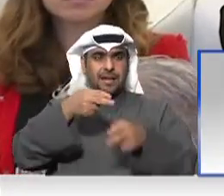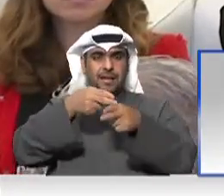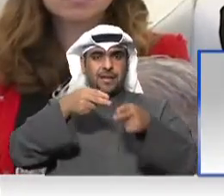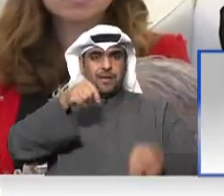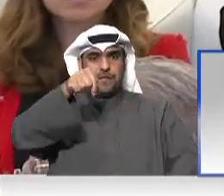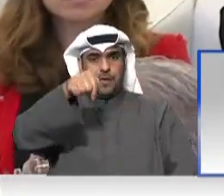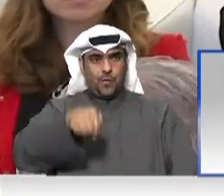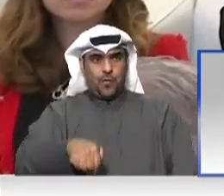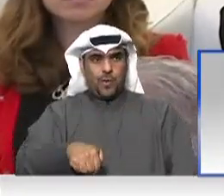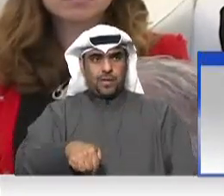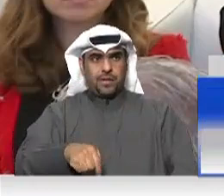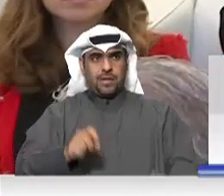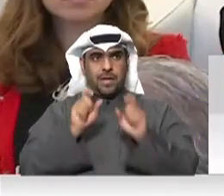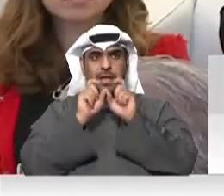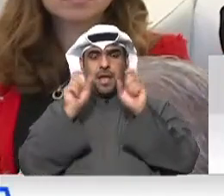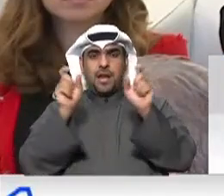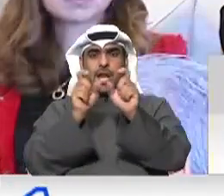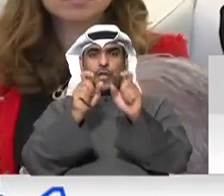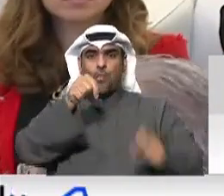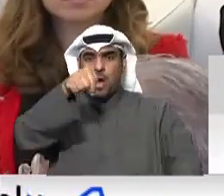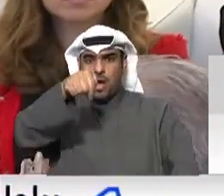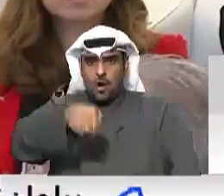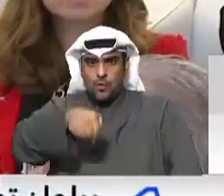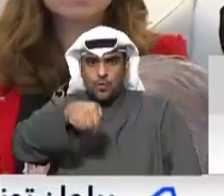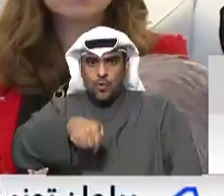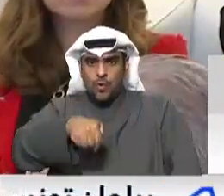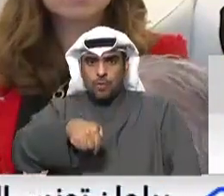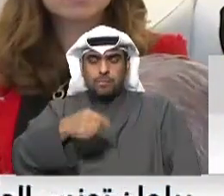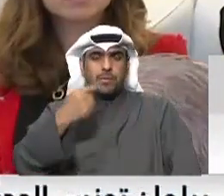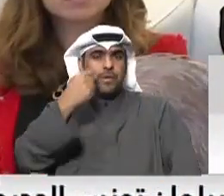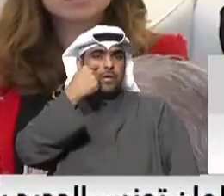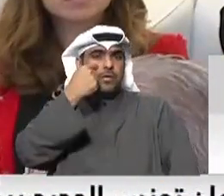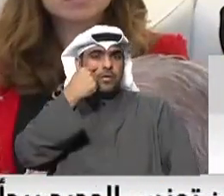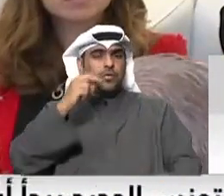والندوة اليوم عن الاستراتيجيات الثقافية